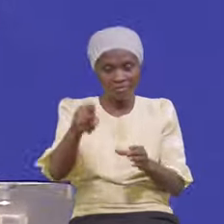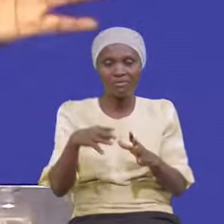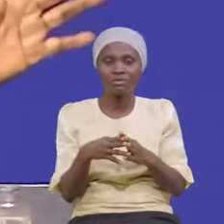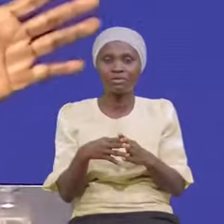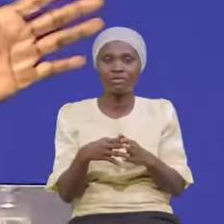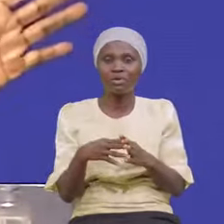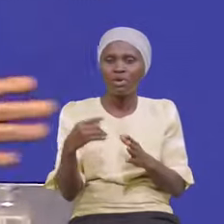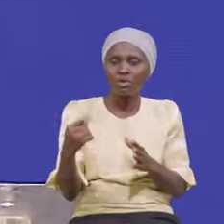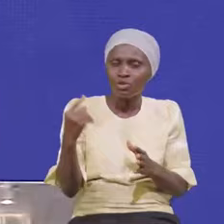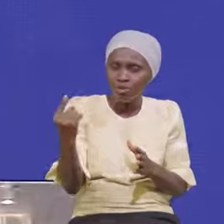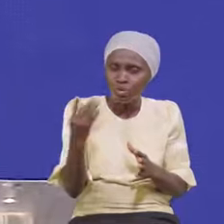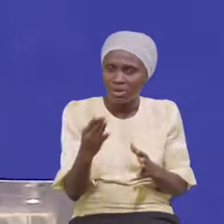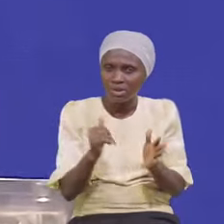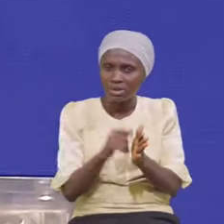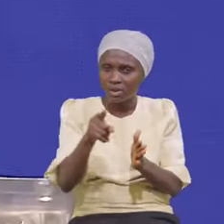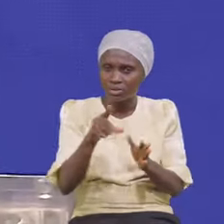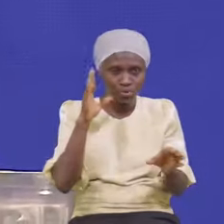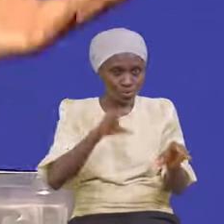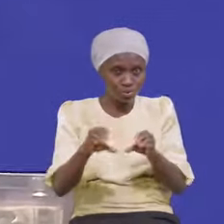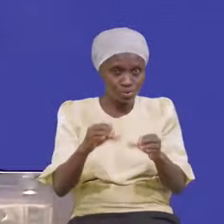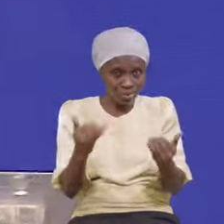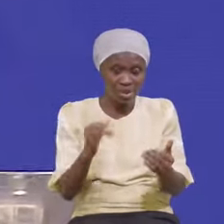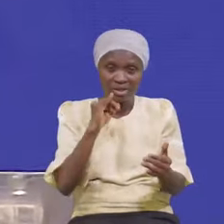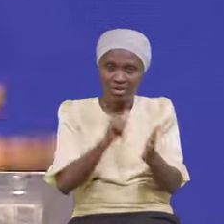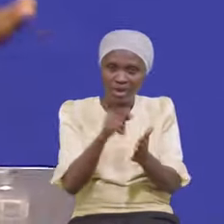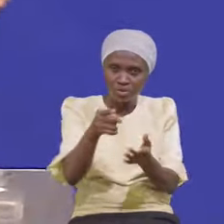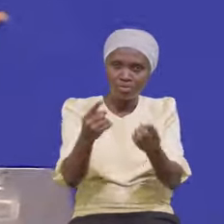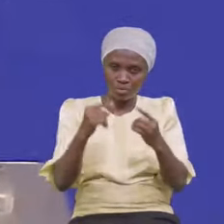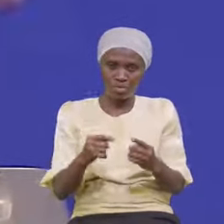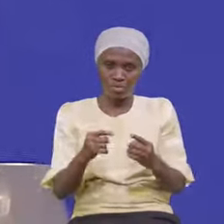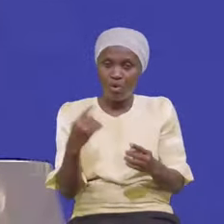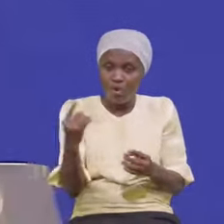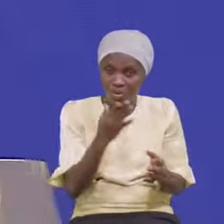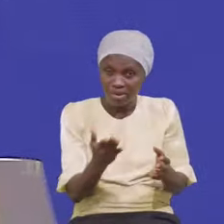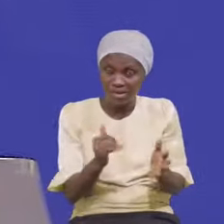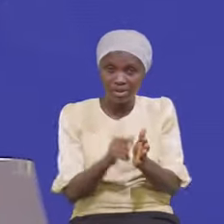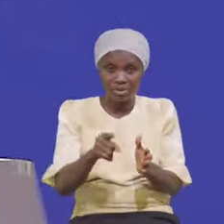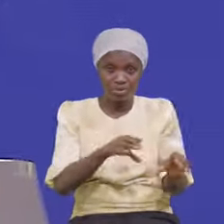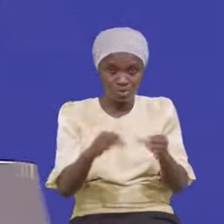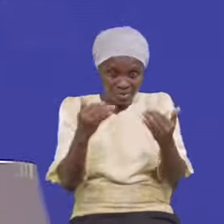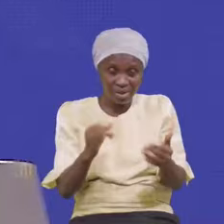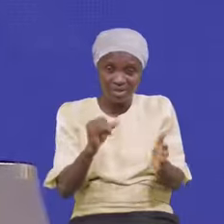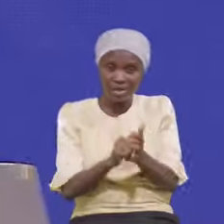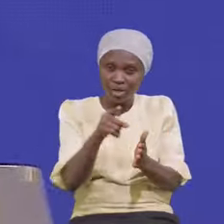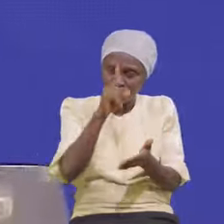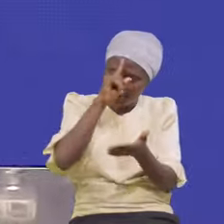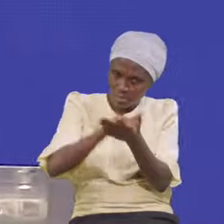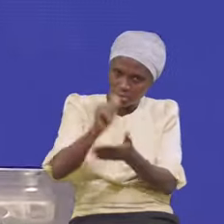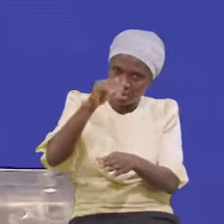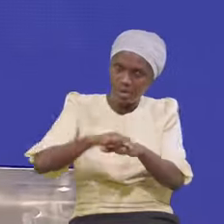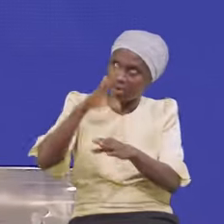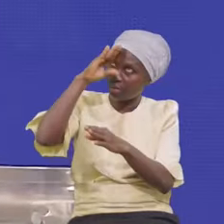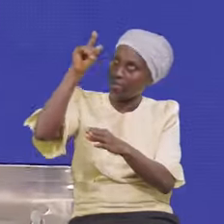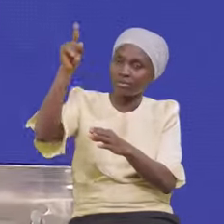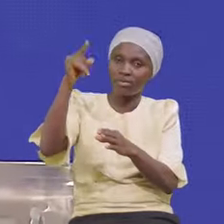The only thing you do now is come. ఇక్కడ మీరు చేయాల్సిన ఒకటే రావడమే. The only thing you do now is believe on him. మీరు చేయాల్సిన ఒకటే ఆయనందు విశ్వాసం